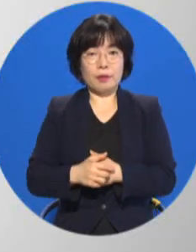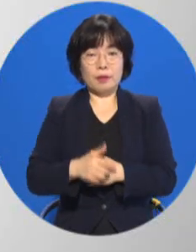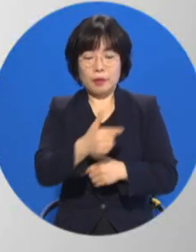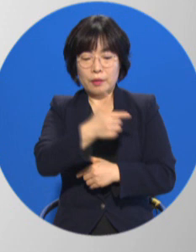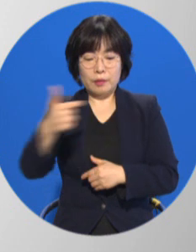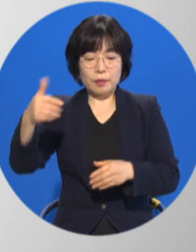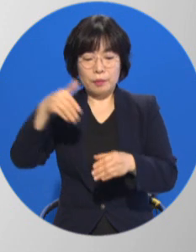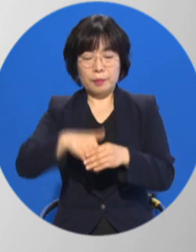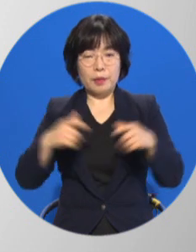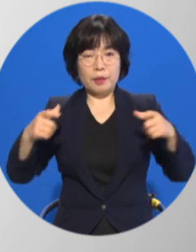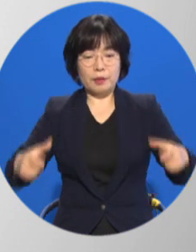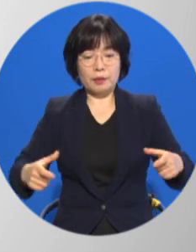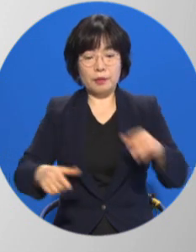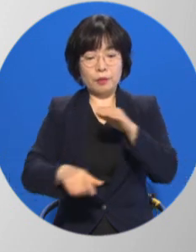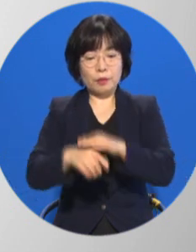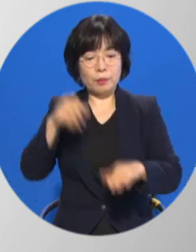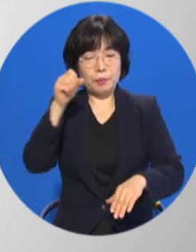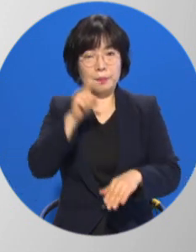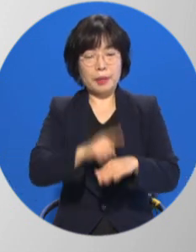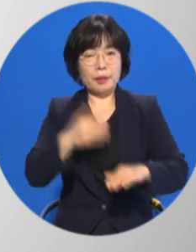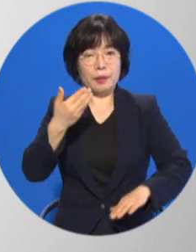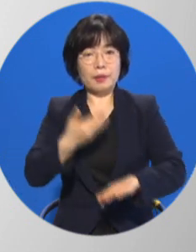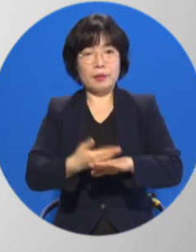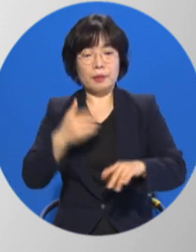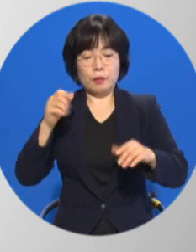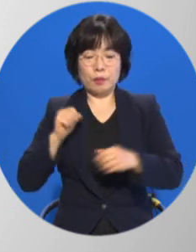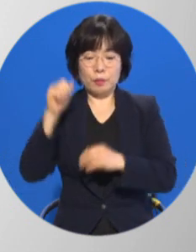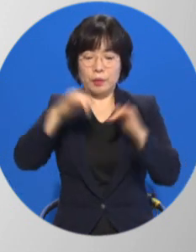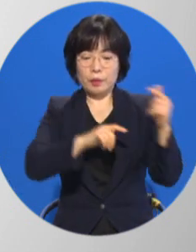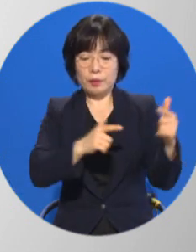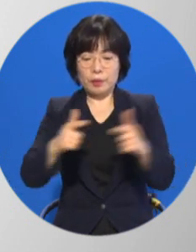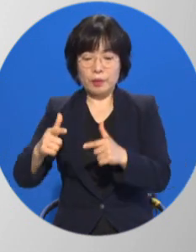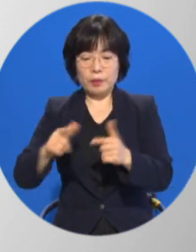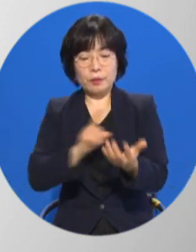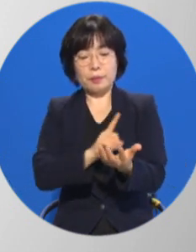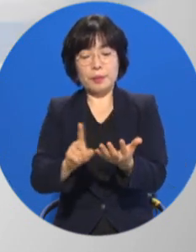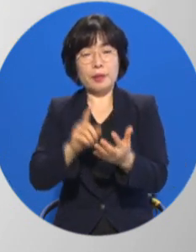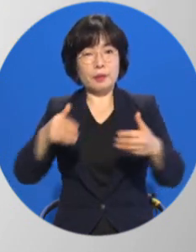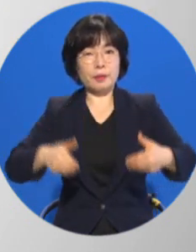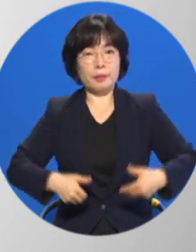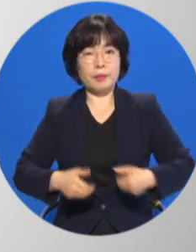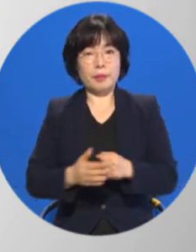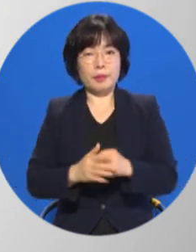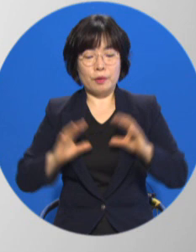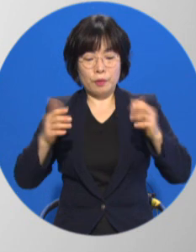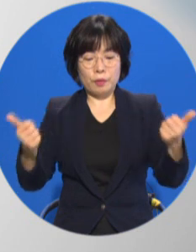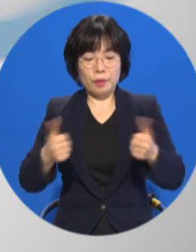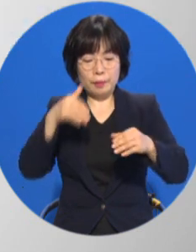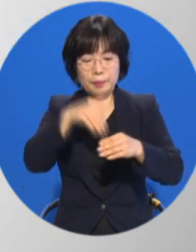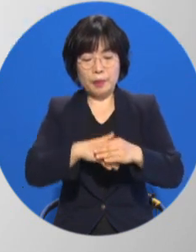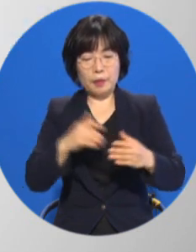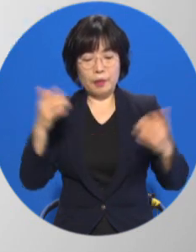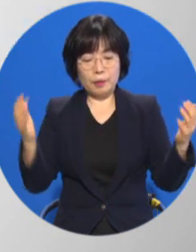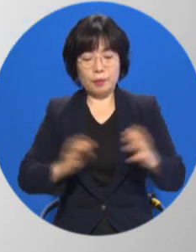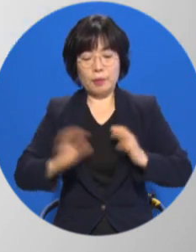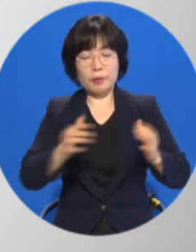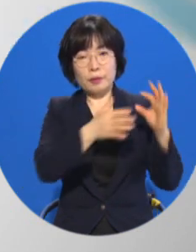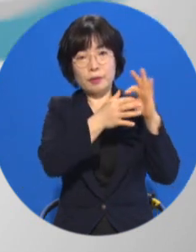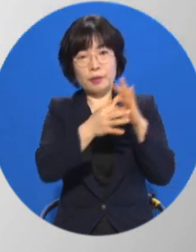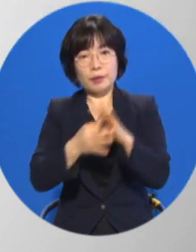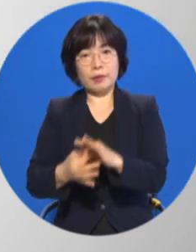선거구 특성상 투표 성향이 다르다 보니 후보들의 적잖은 발품이 필요하고 국회 선거구 획정 논의가 이어지고 있는